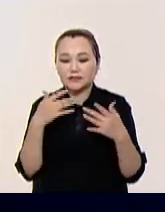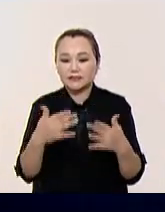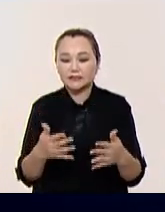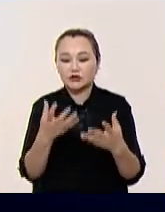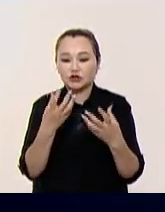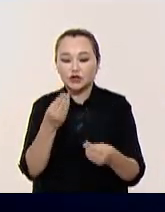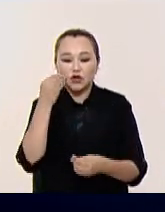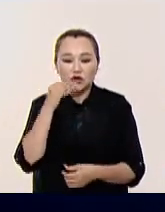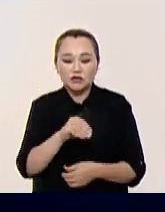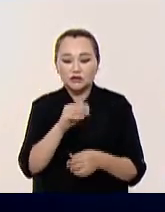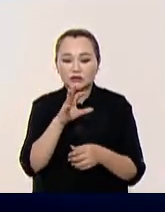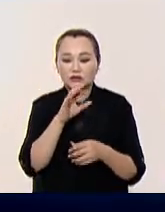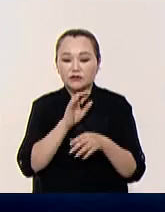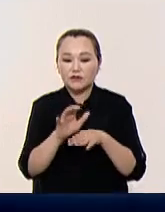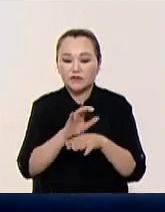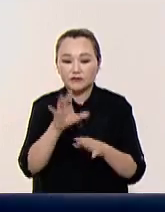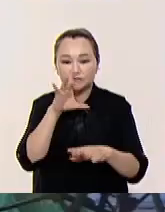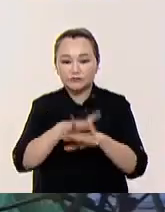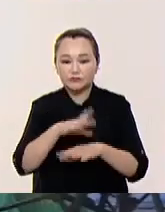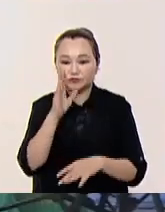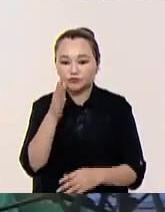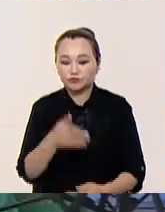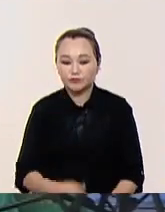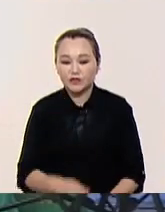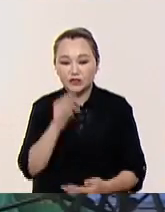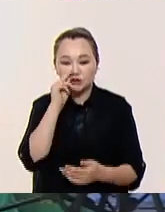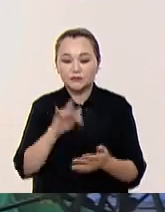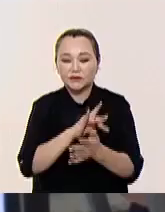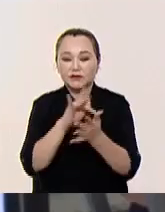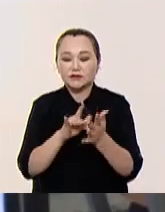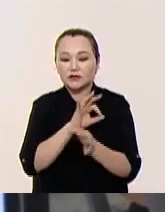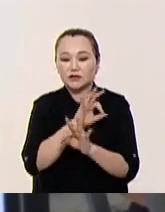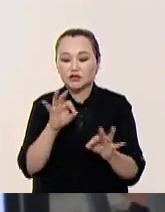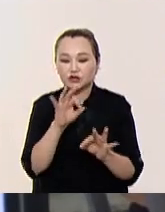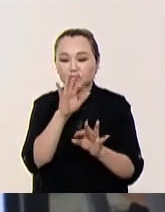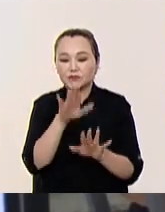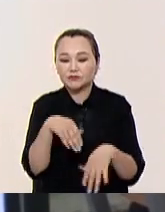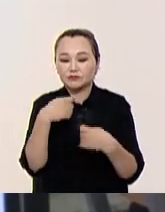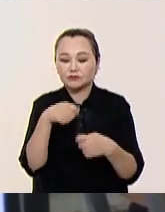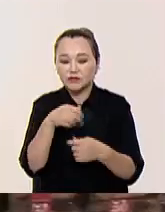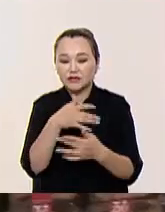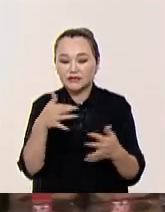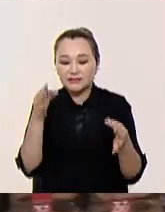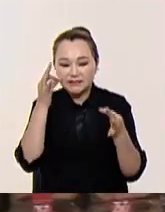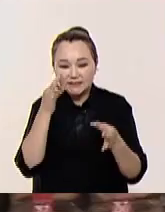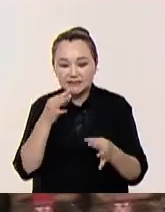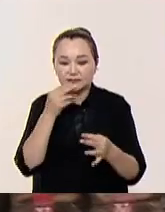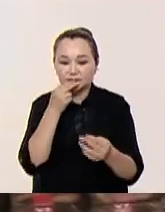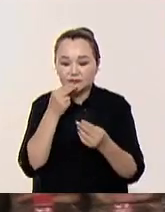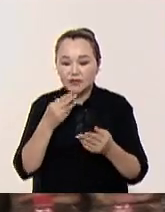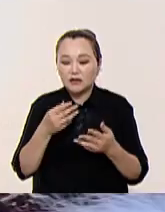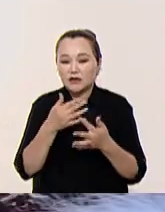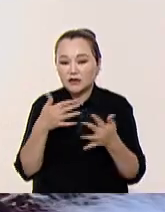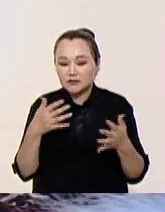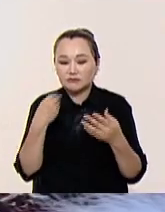және сапалы тауарлар анықталмақ. Шымкенттің үздік тауарлар көрмесіне түрлі тәттілерден бастап, азық-түлік,